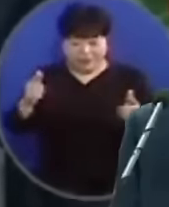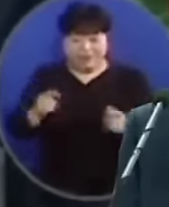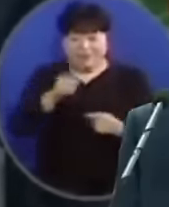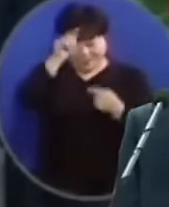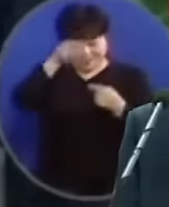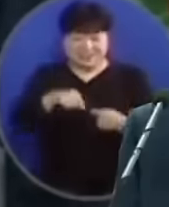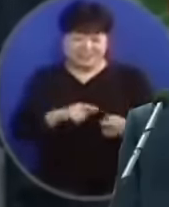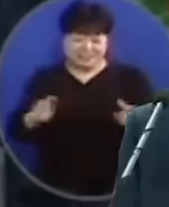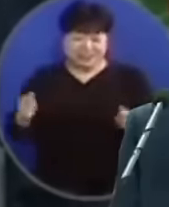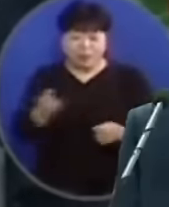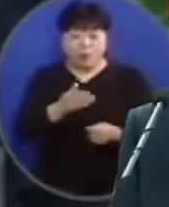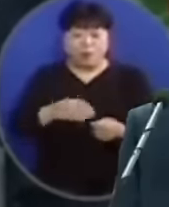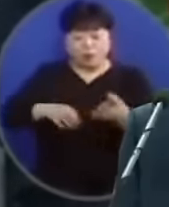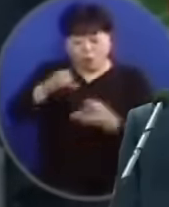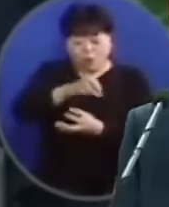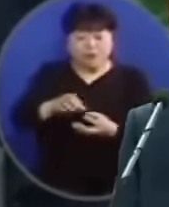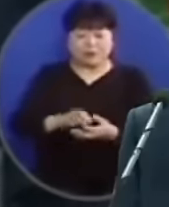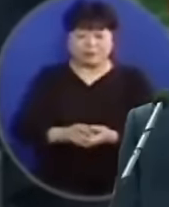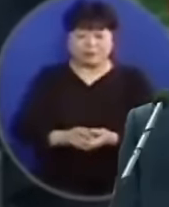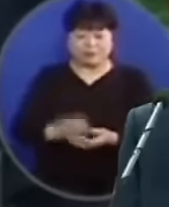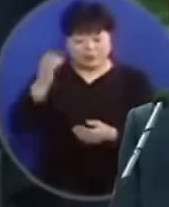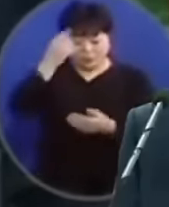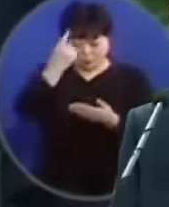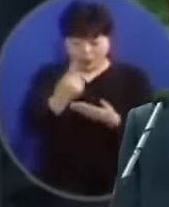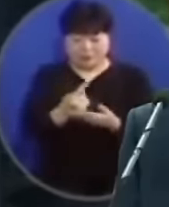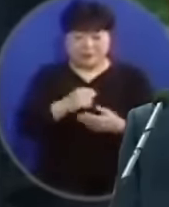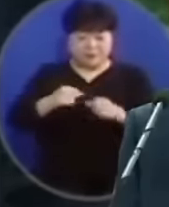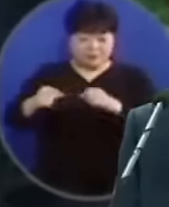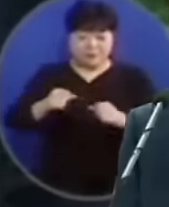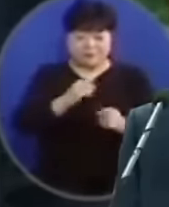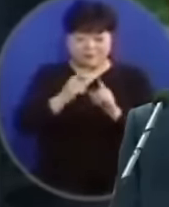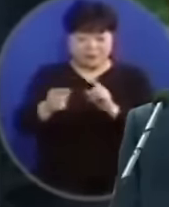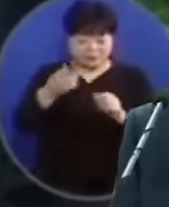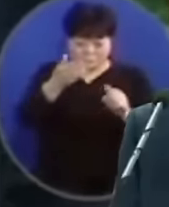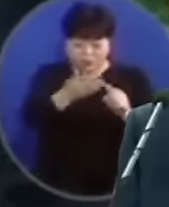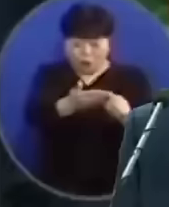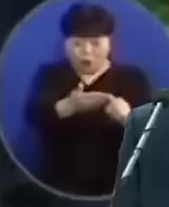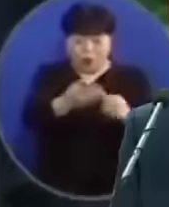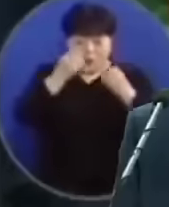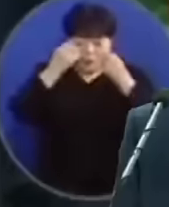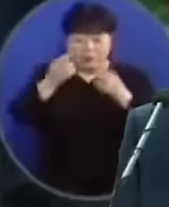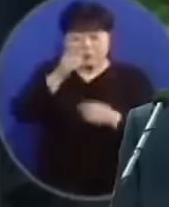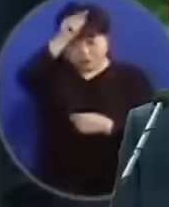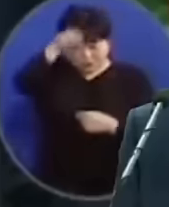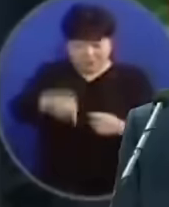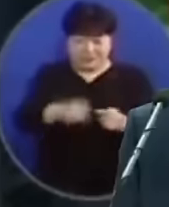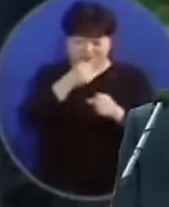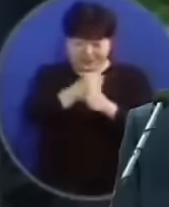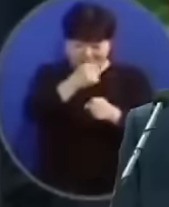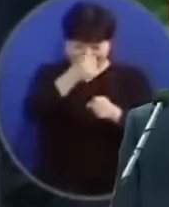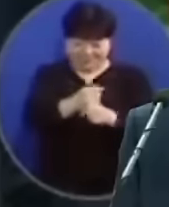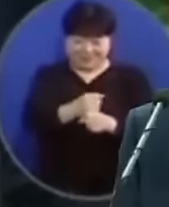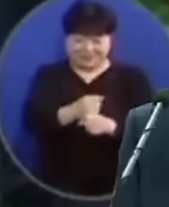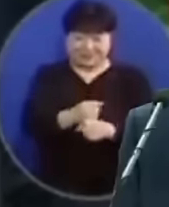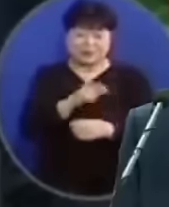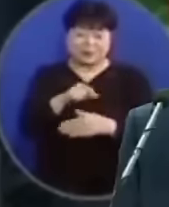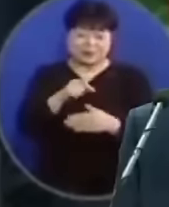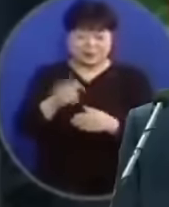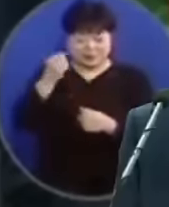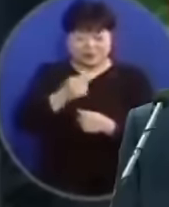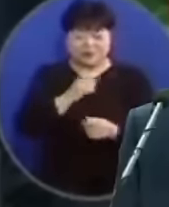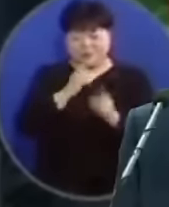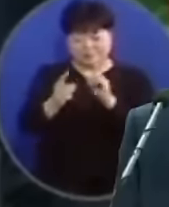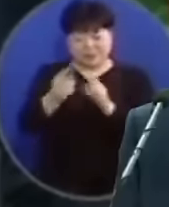천지가 공허하고 혼돈하며 허감의 기쁨이 있을 때 성령이 운행하시고 하나님 말씀하시니 새로운 천지가 이루어진 것처럼 여러분 속에